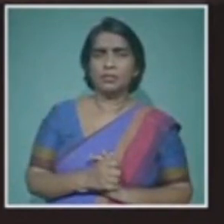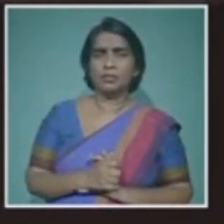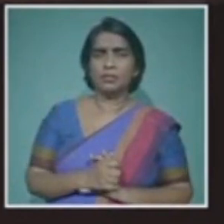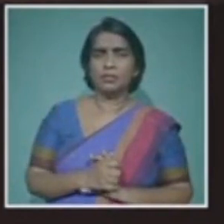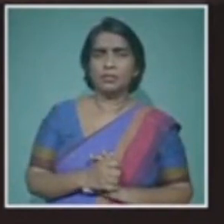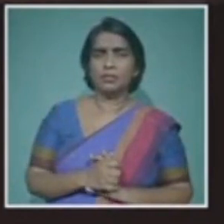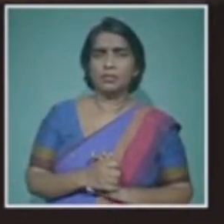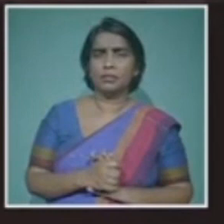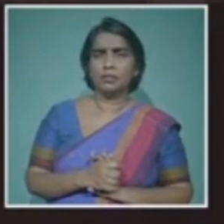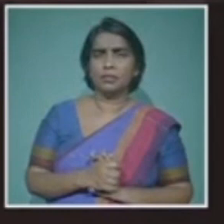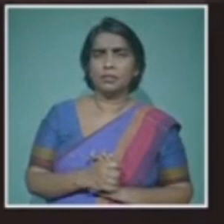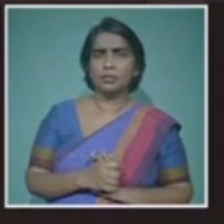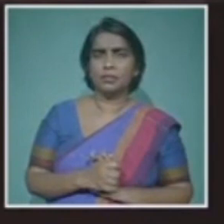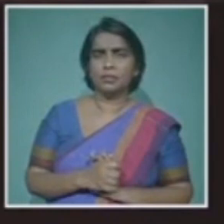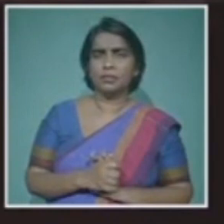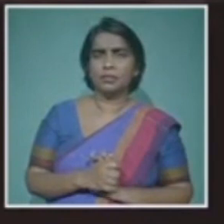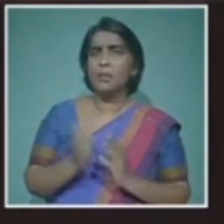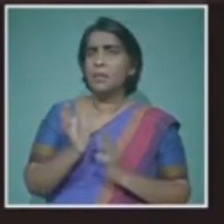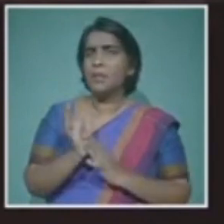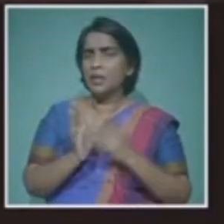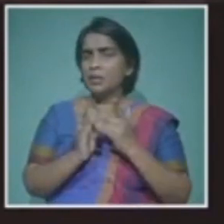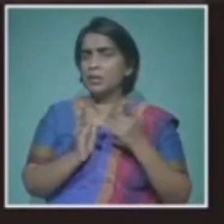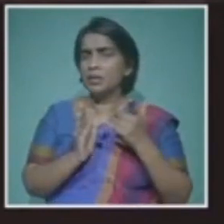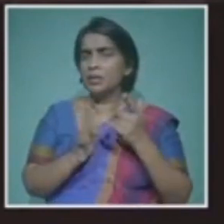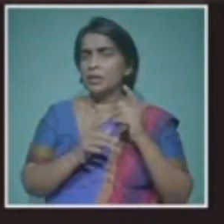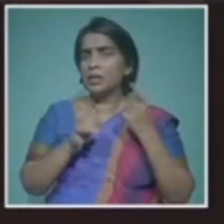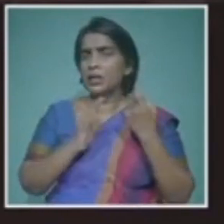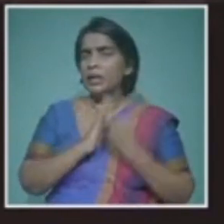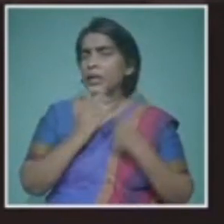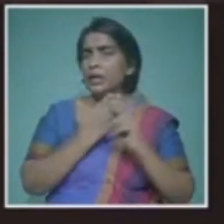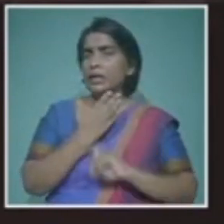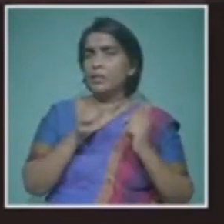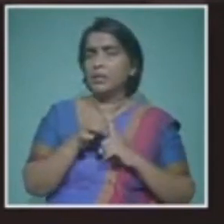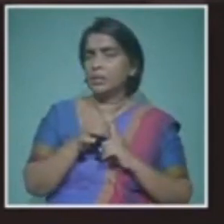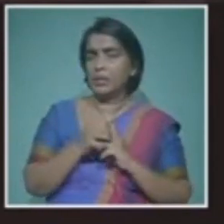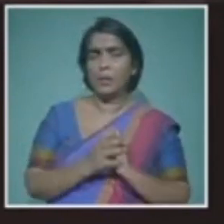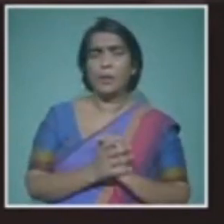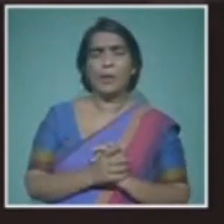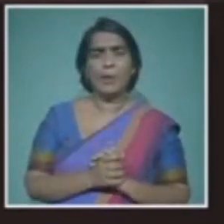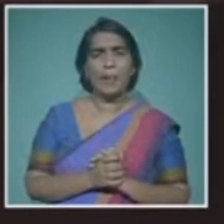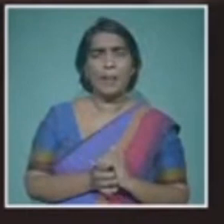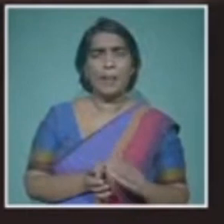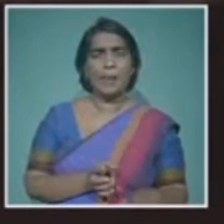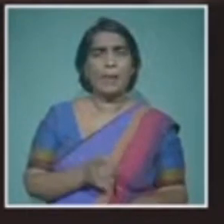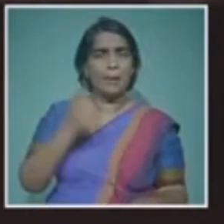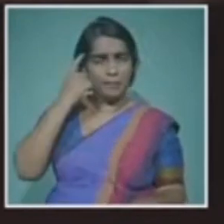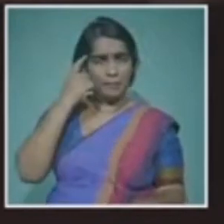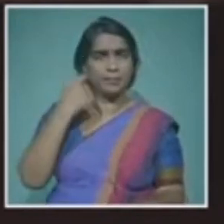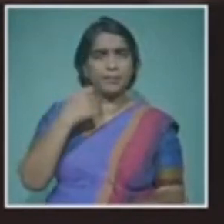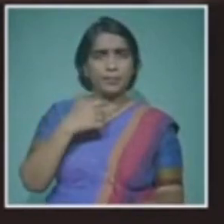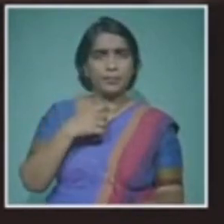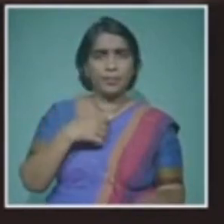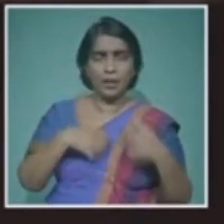Honorable Mahindananda, what is the point of order? Garu niyojakathanayakathumane ඔබතුමා හිතනවා මම මගේ වෙලාව